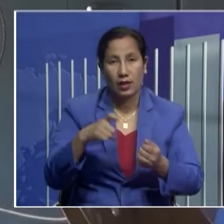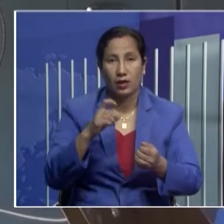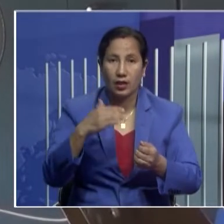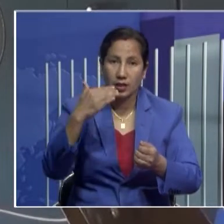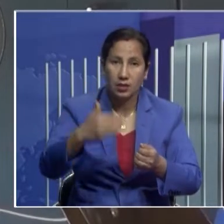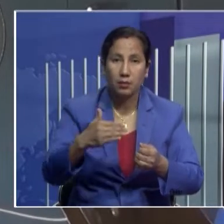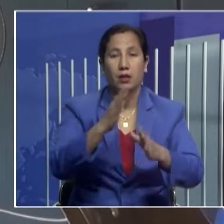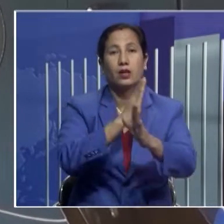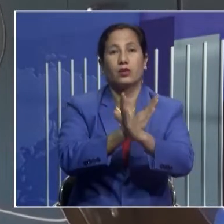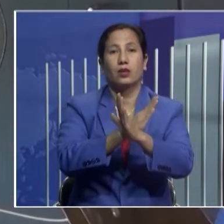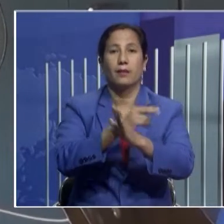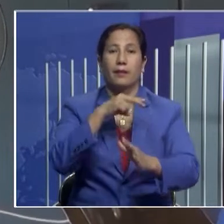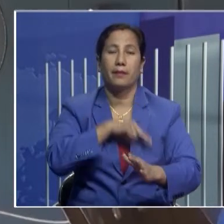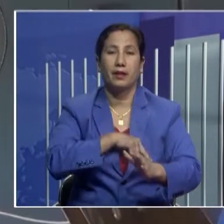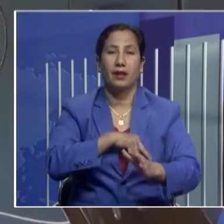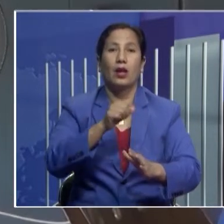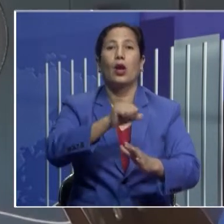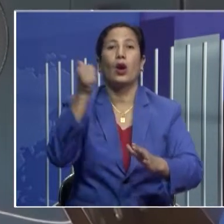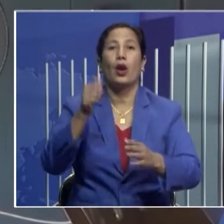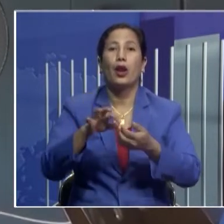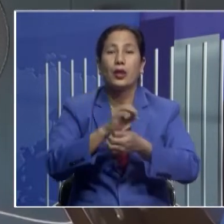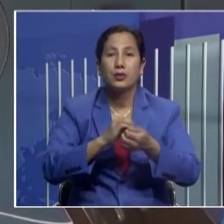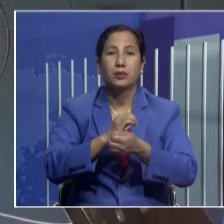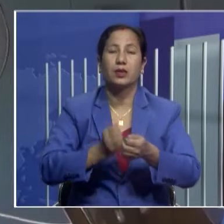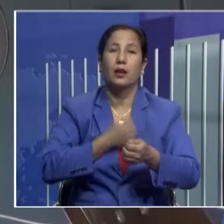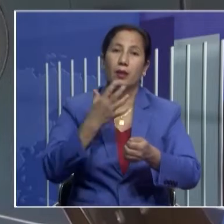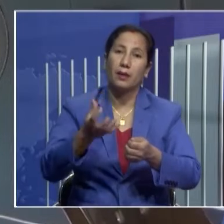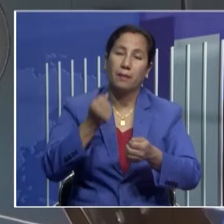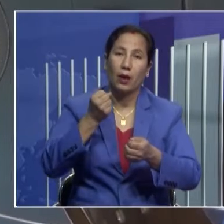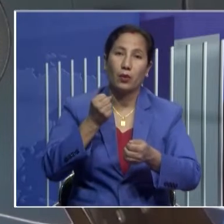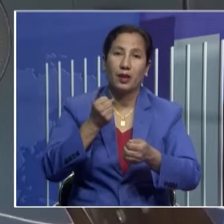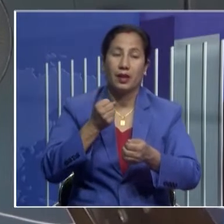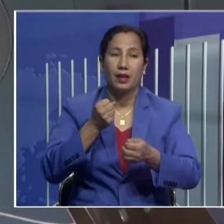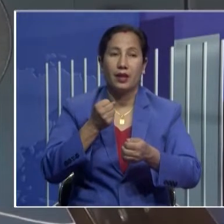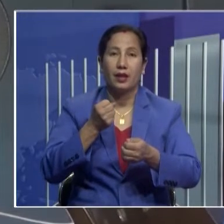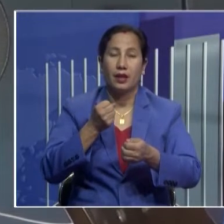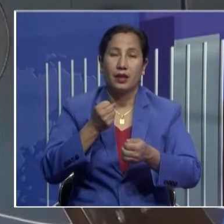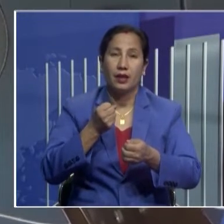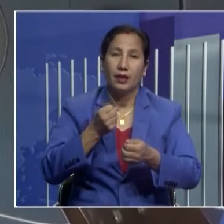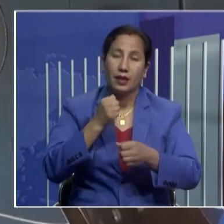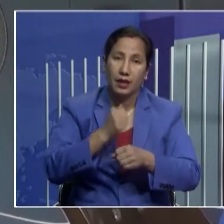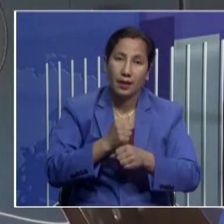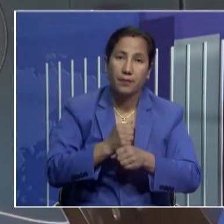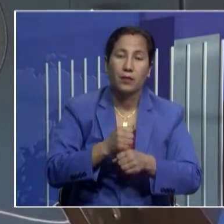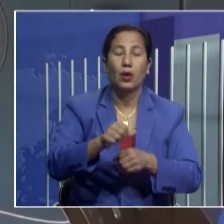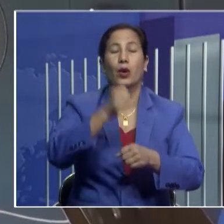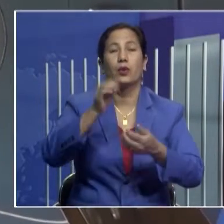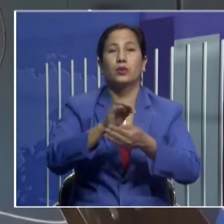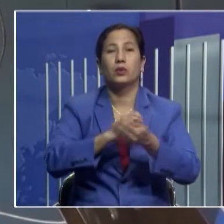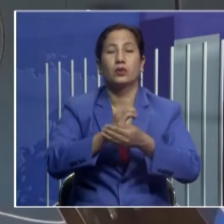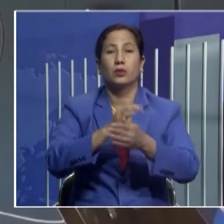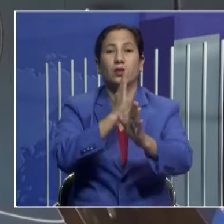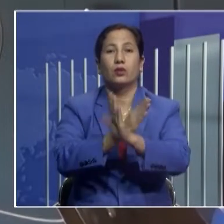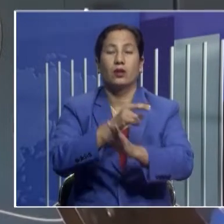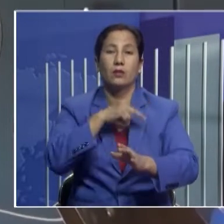अहिलेसम्म जोखिम भत्ता र अन्य सेवा सुविधा आफ्नो पाउने पारिश्रमिक मासिक पारिश्रमिक बाहेक अरू सेवा सुविधा जोखिम भत्तादेखि